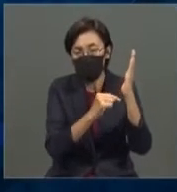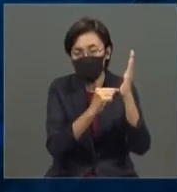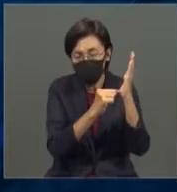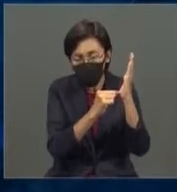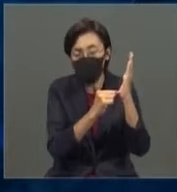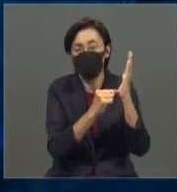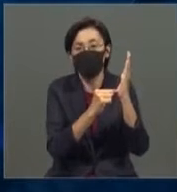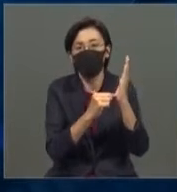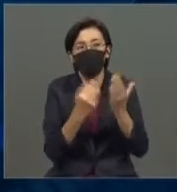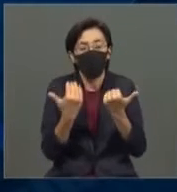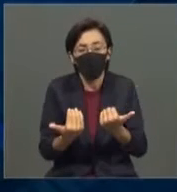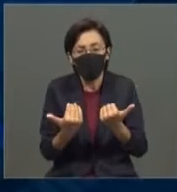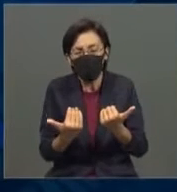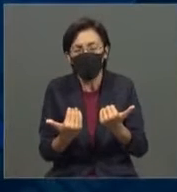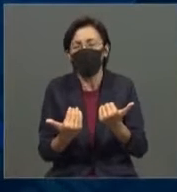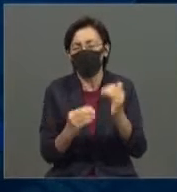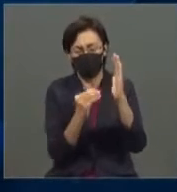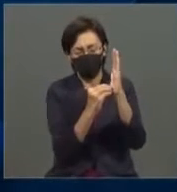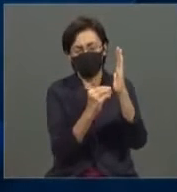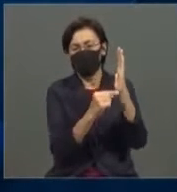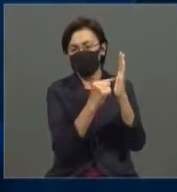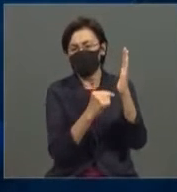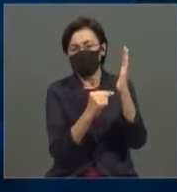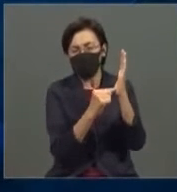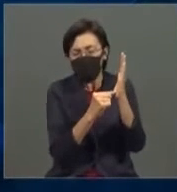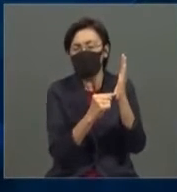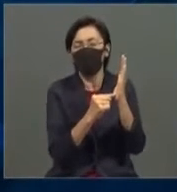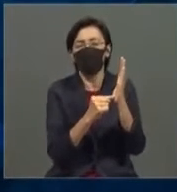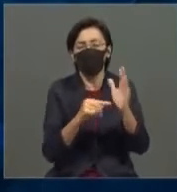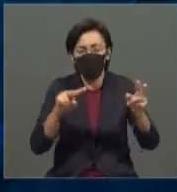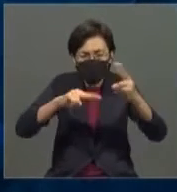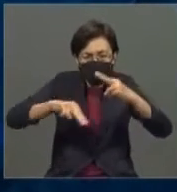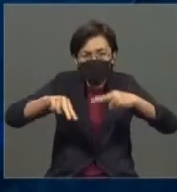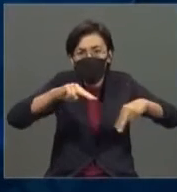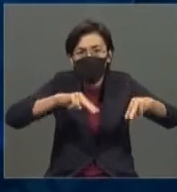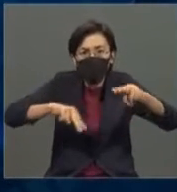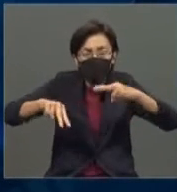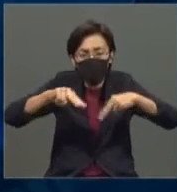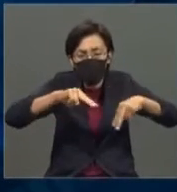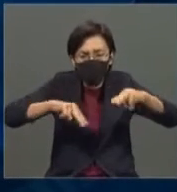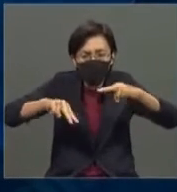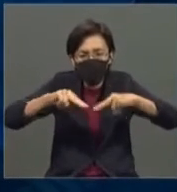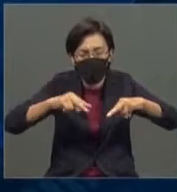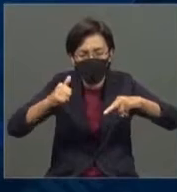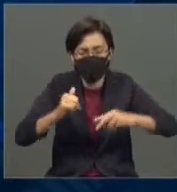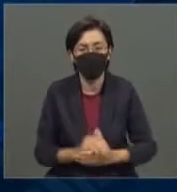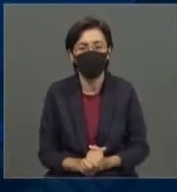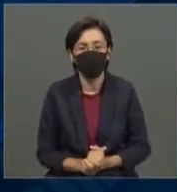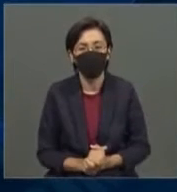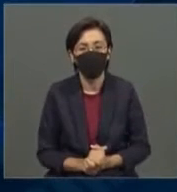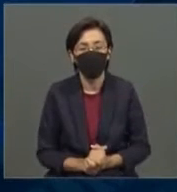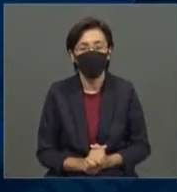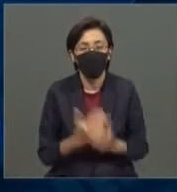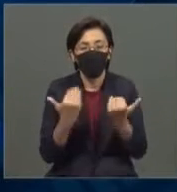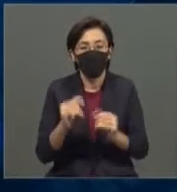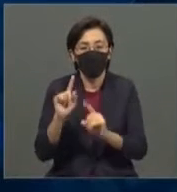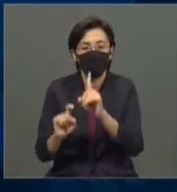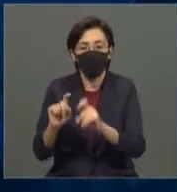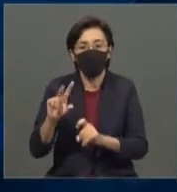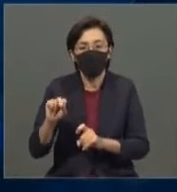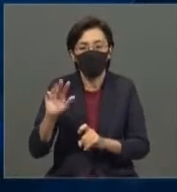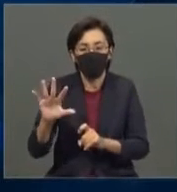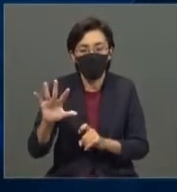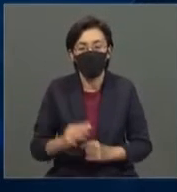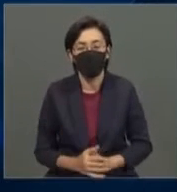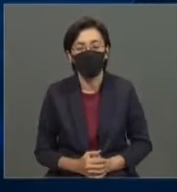มที่เราพูดกันว่าไข่แดงนะครับที่จะต้องมีการบริหารจัดการกันให้อย่างเต็มที่นะครับวันนี้มีเสียชีวิต35